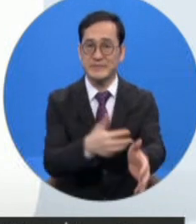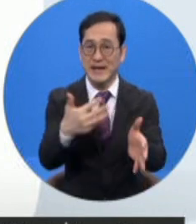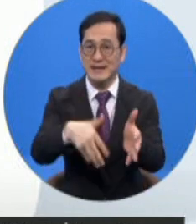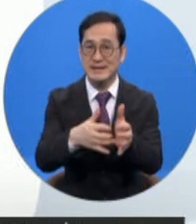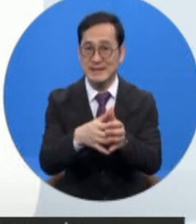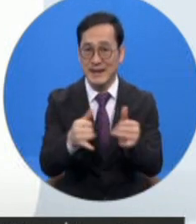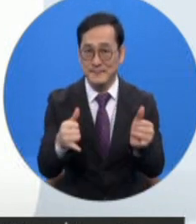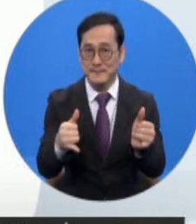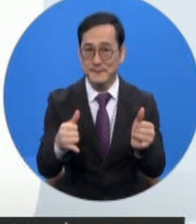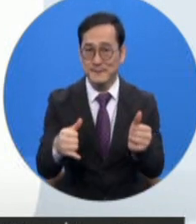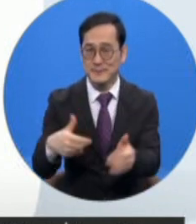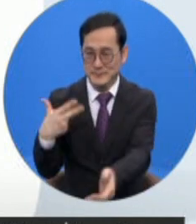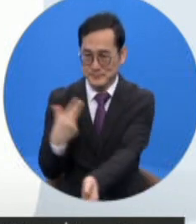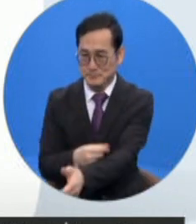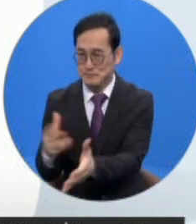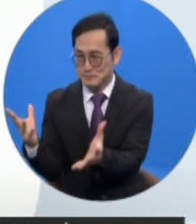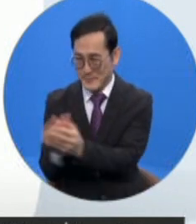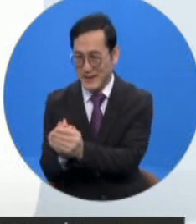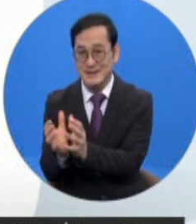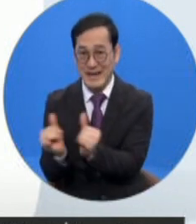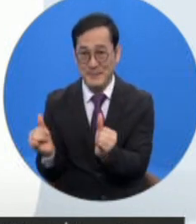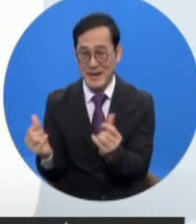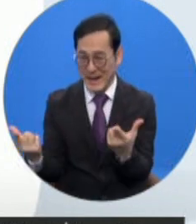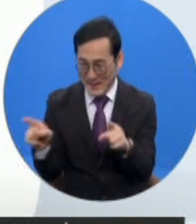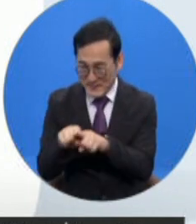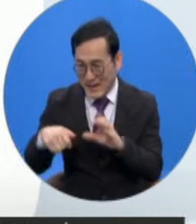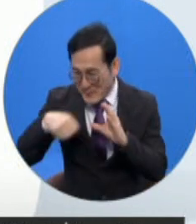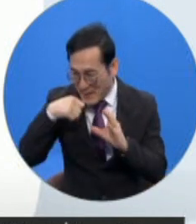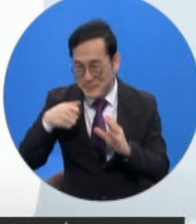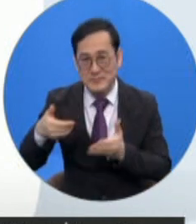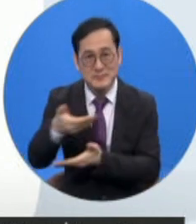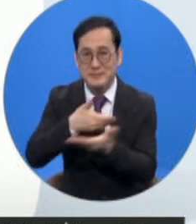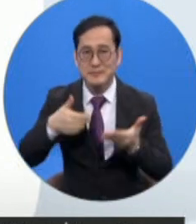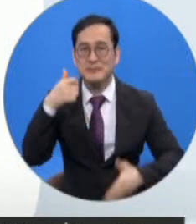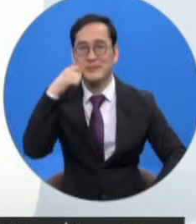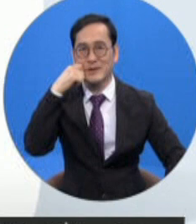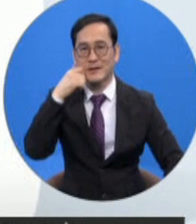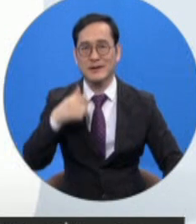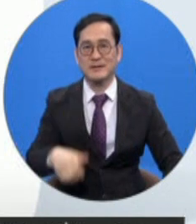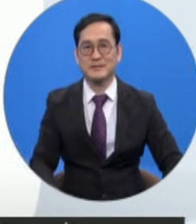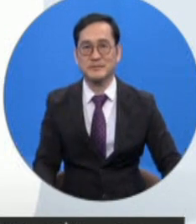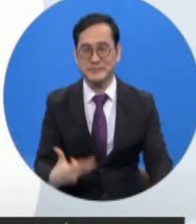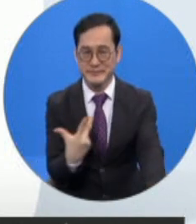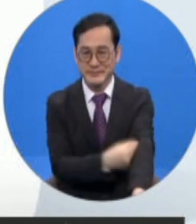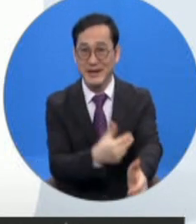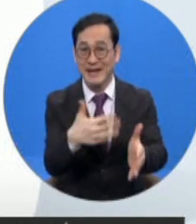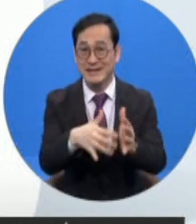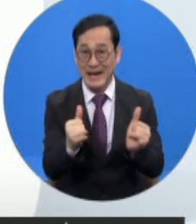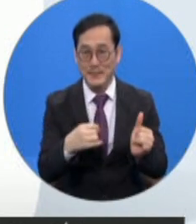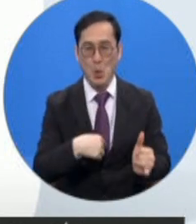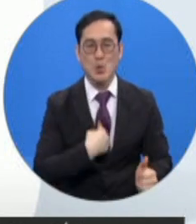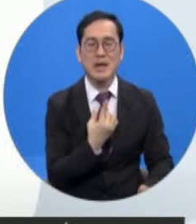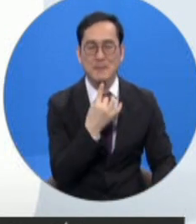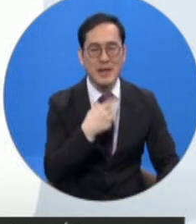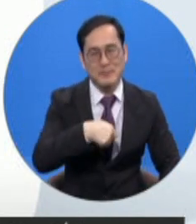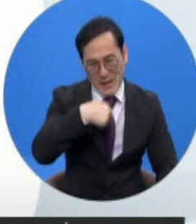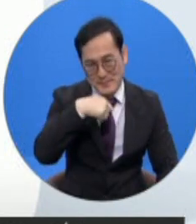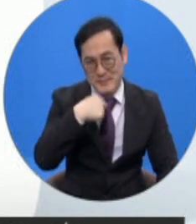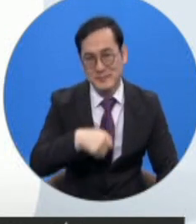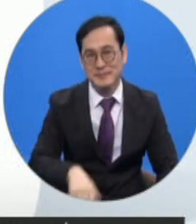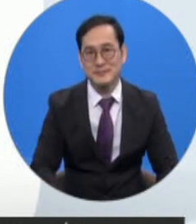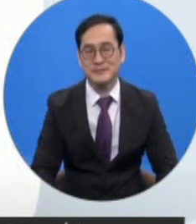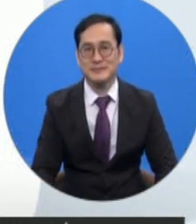미접종자와 접종 완료자끼리 밥을 못 먹어요. 내일부터죠. 미접종자는 혼밥을 해야 됩니다.